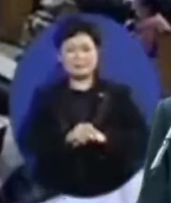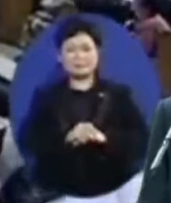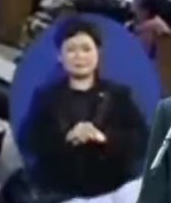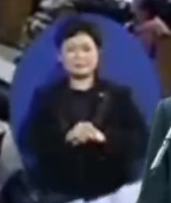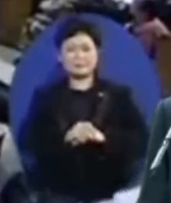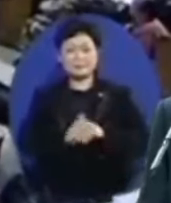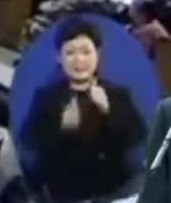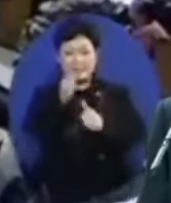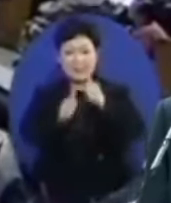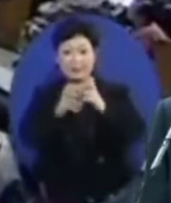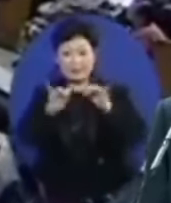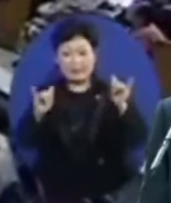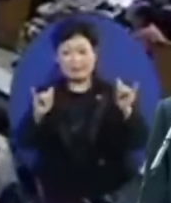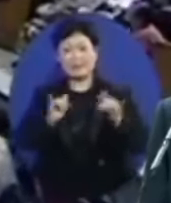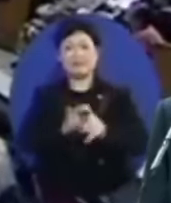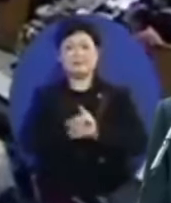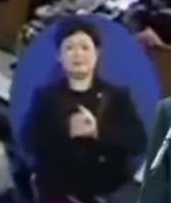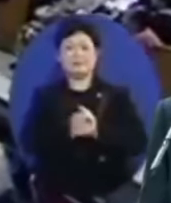실험하는 사람이